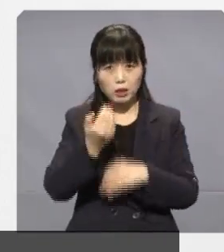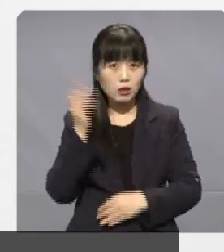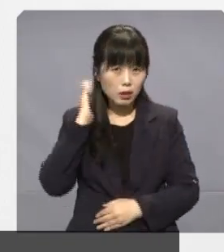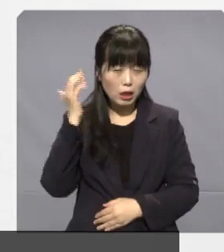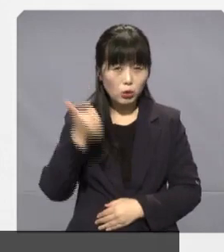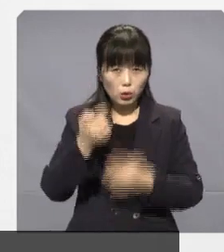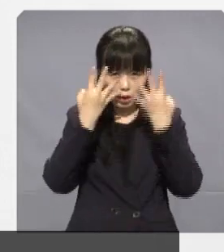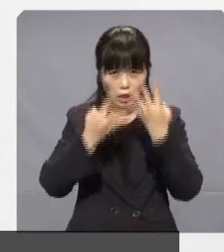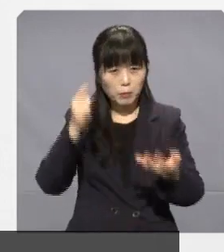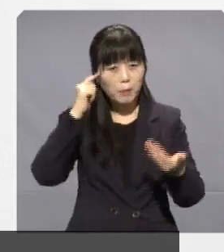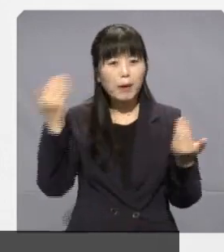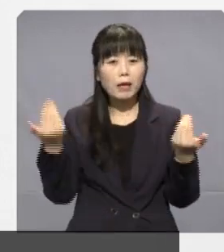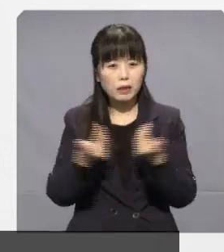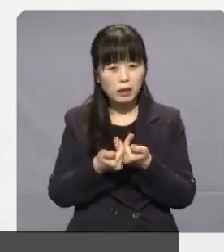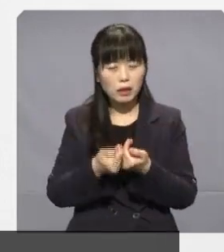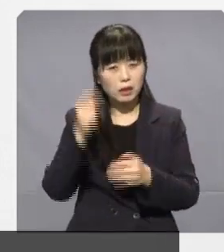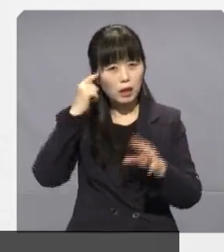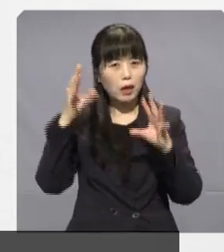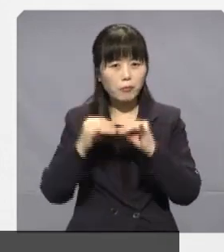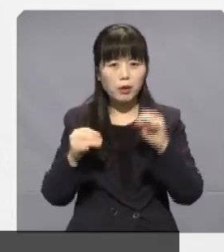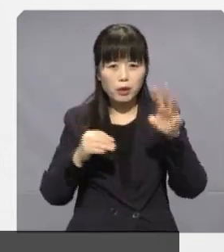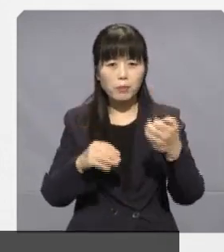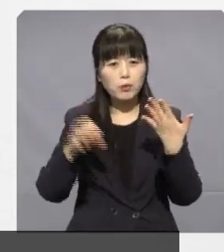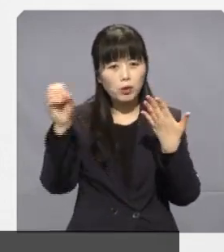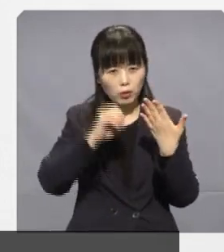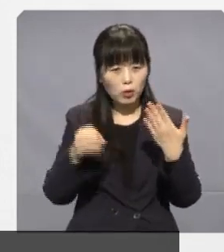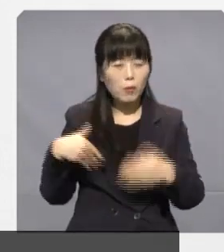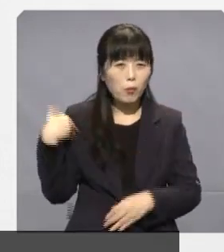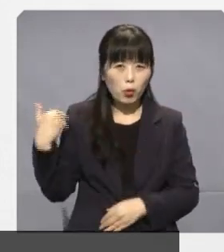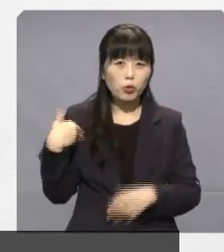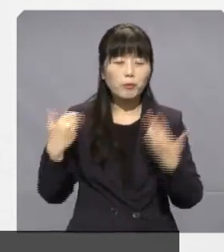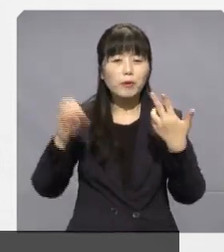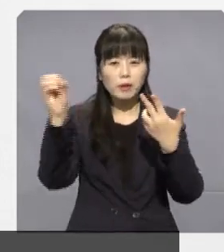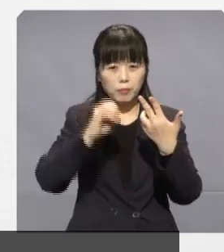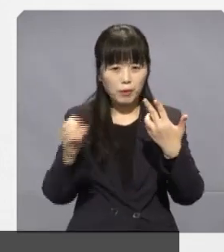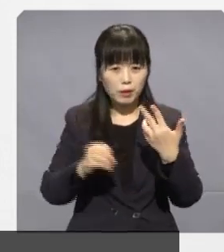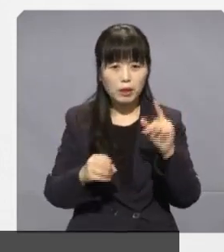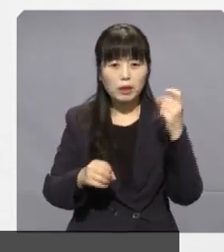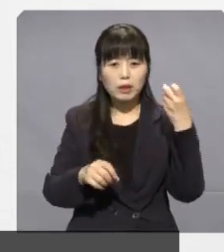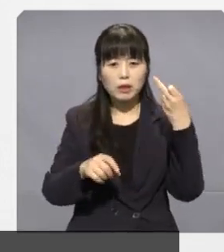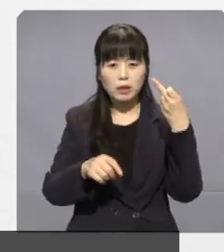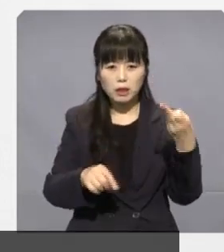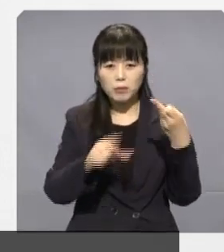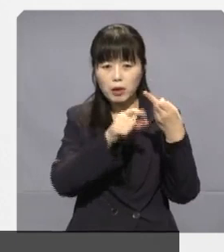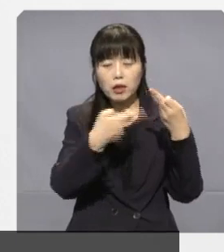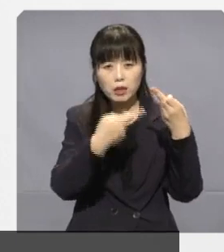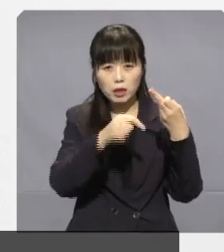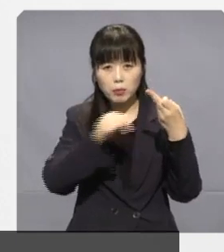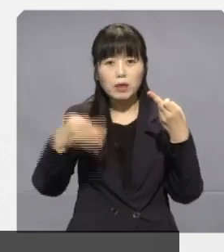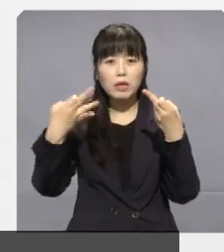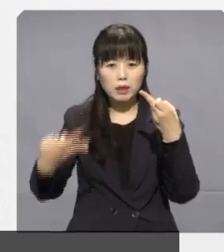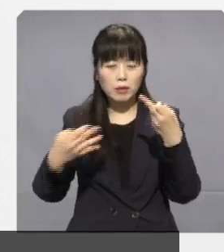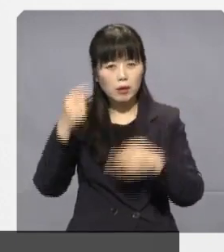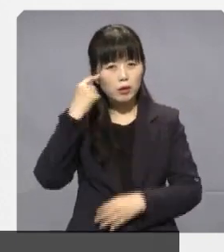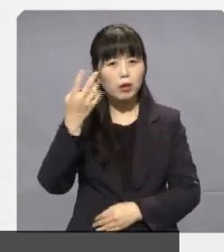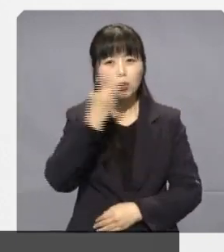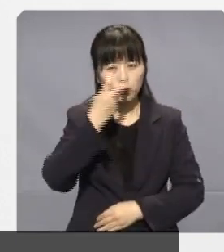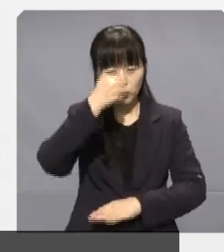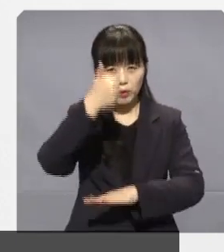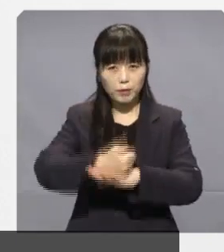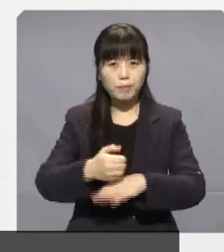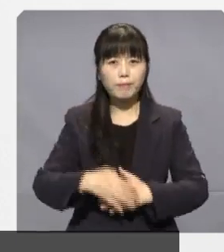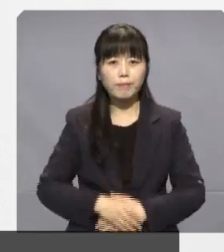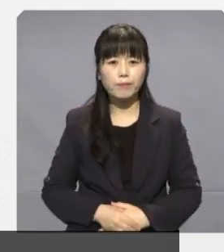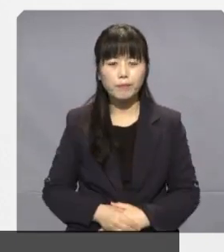사면 반대, 찬성이 39%, 모름 무응답이 7%입니다. 12월 12일부터 14일까지 한 여론조사